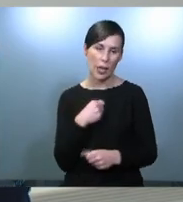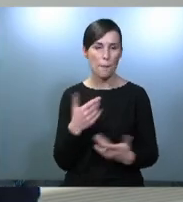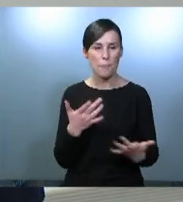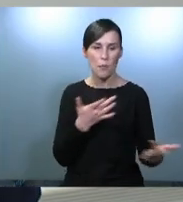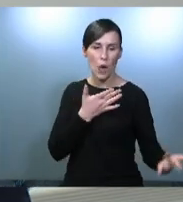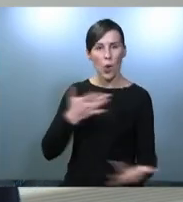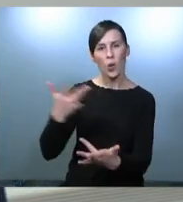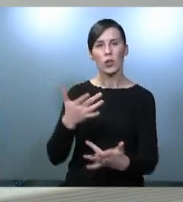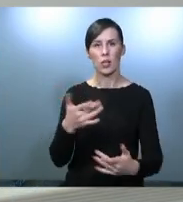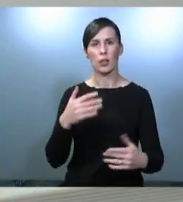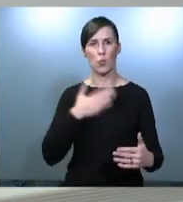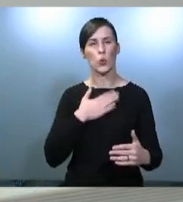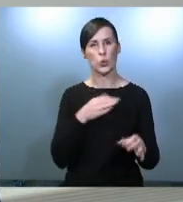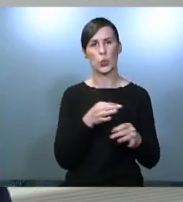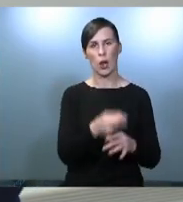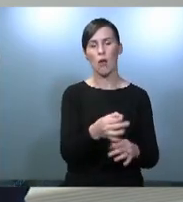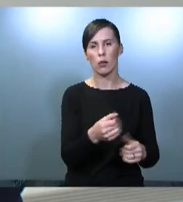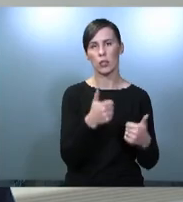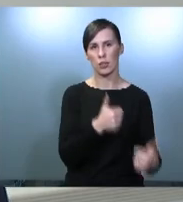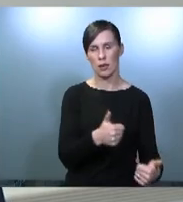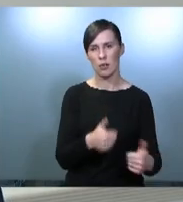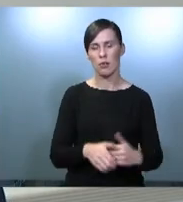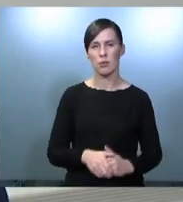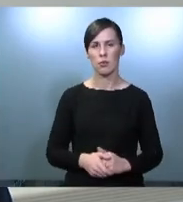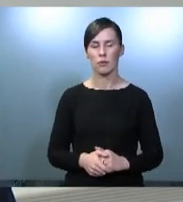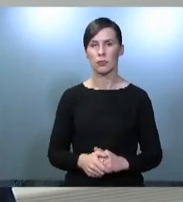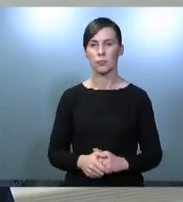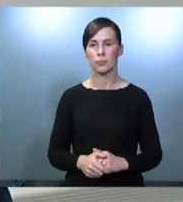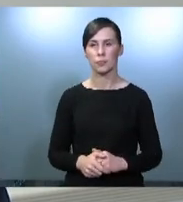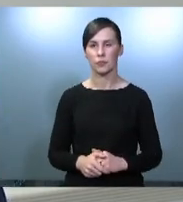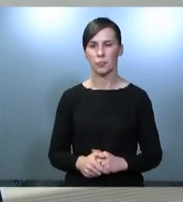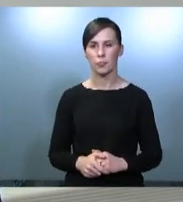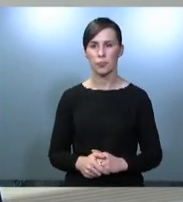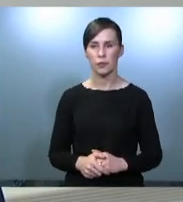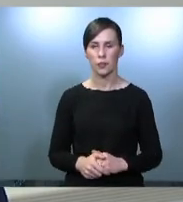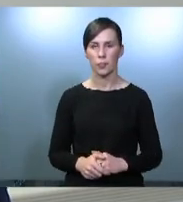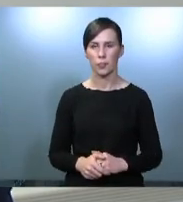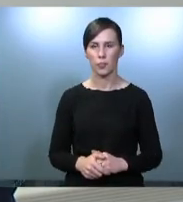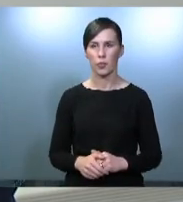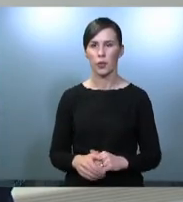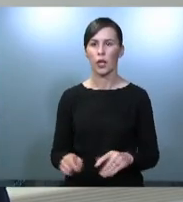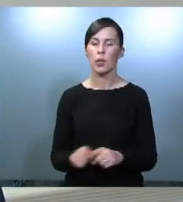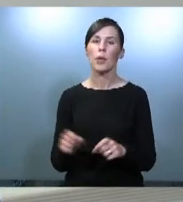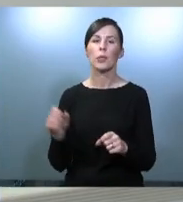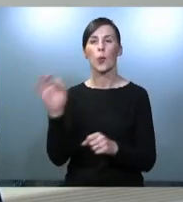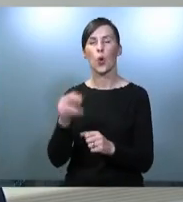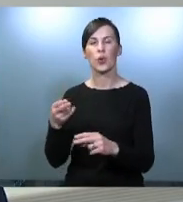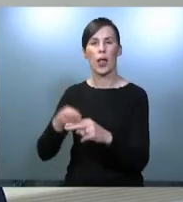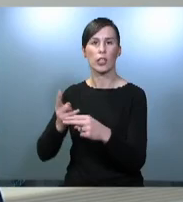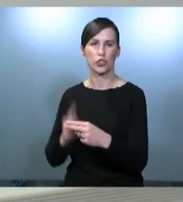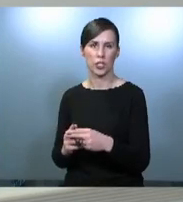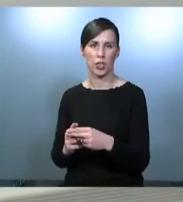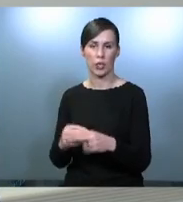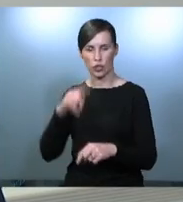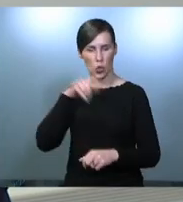ko tikrai senai reikalauja ir operatorius, ir patys investitoriai atšakos geležinkelio. Ir aš kiek žinau,